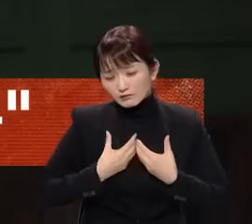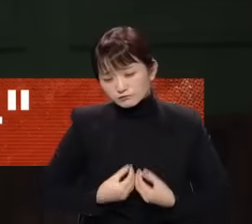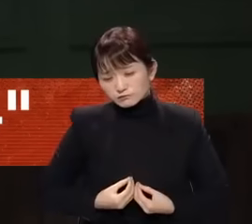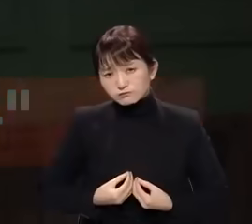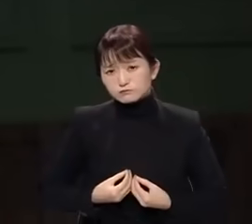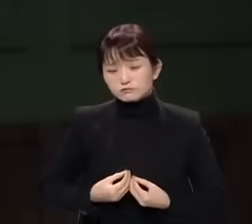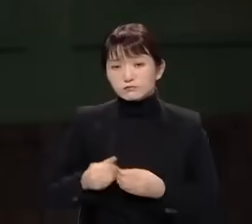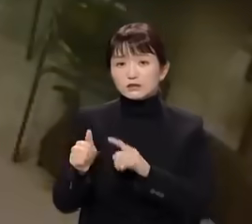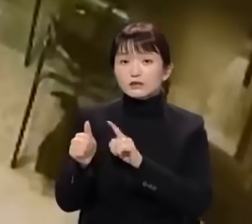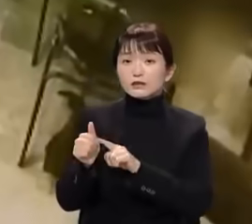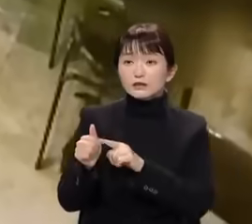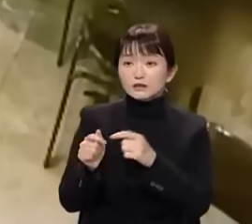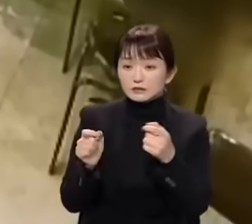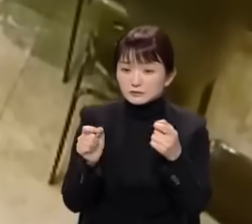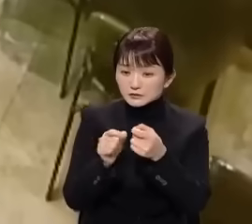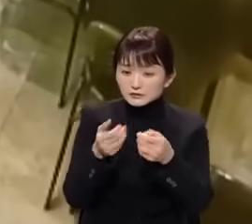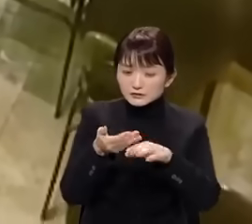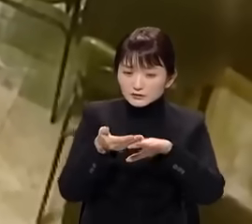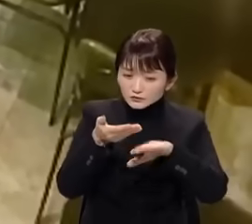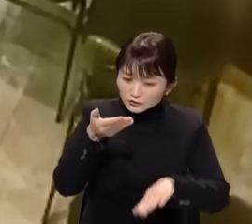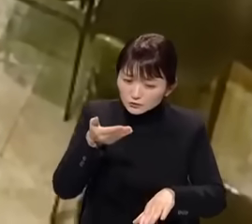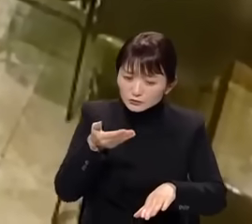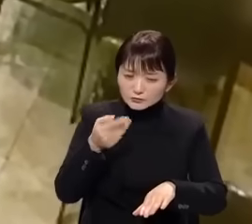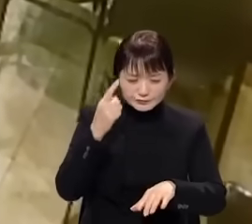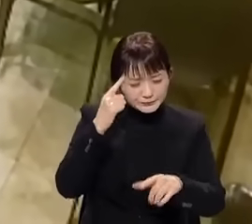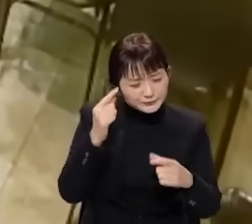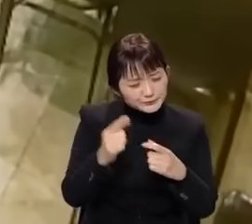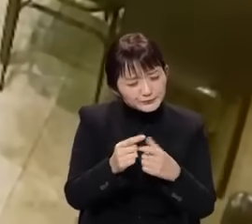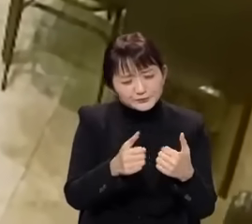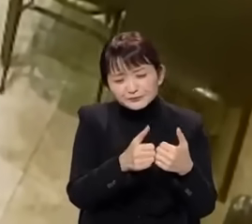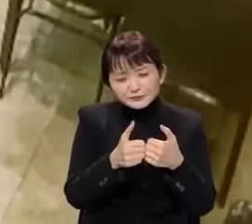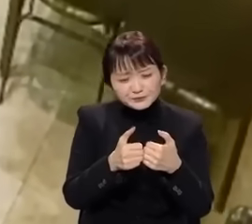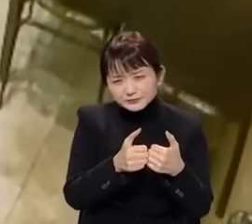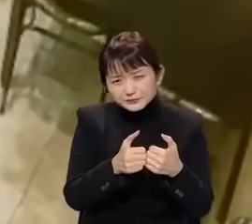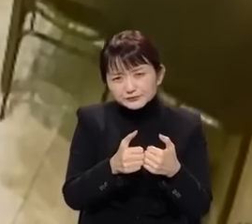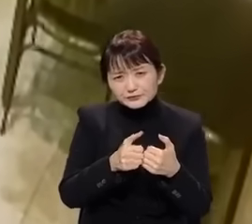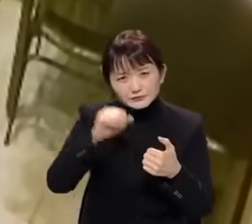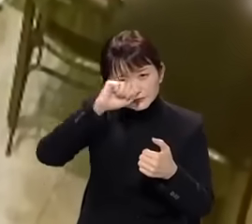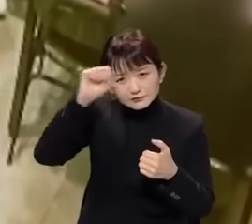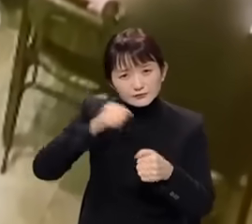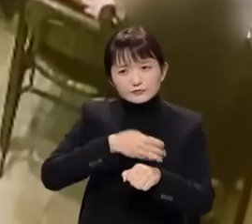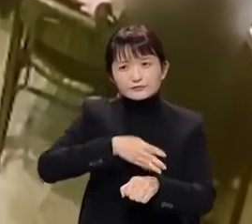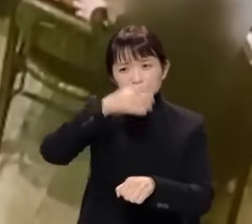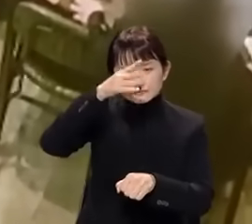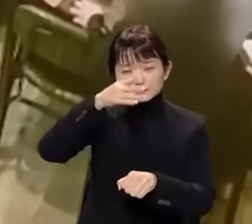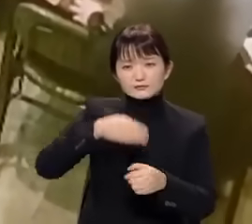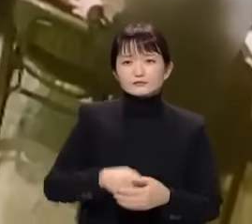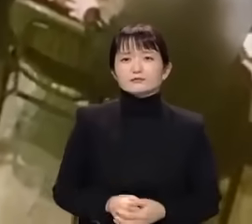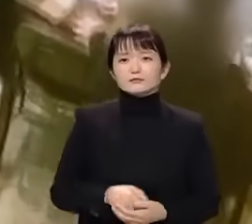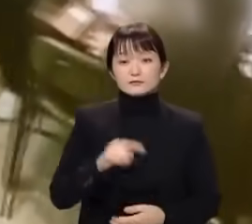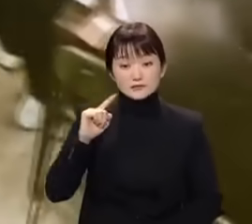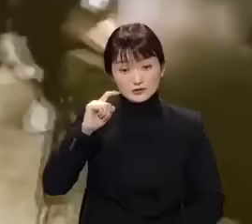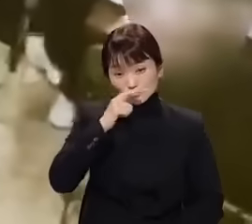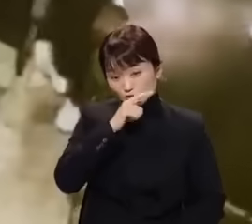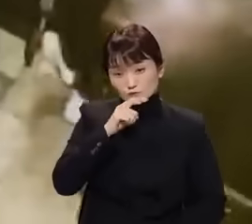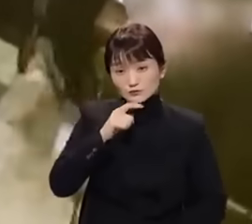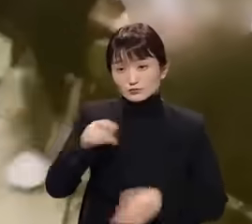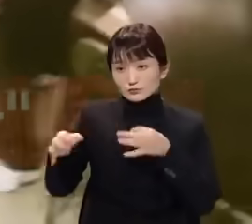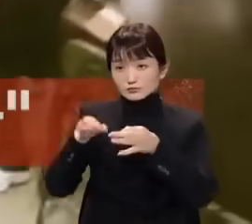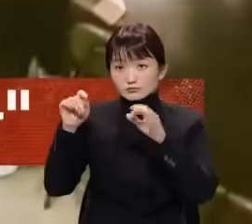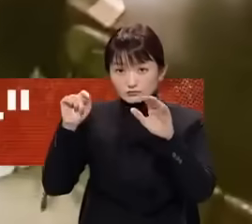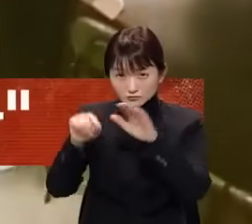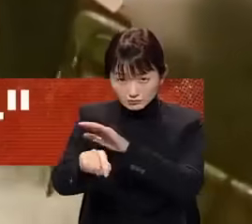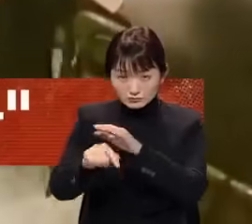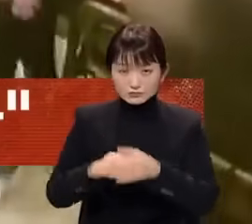당시 피해자는 친한 후배의 뭐 고민 상담을 좀 해준 뒤에 아주 늦게 새벽 4시쯤에 혼자서 중식당 하나에 들어가게 됩니다. 이